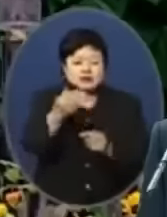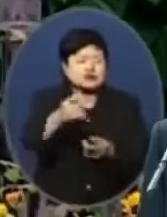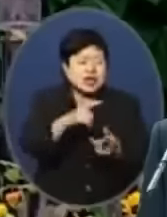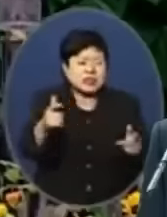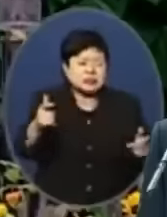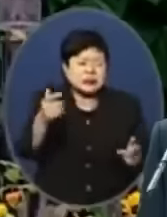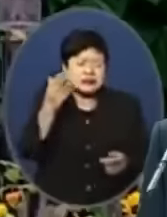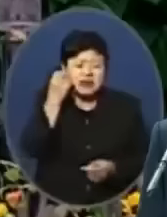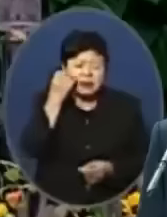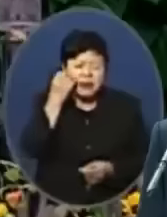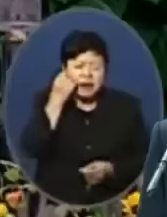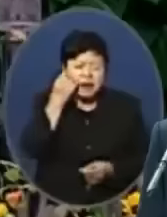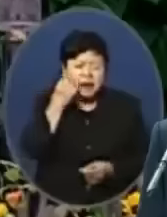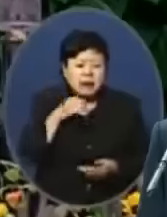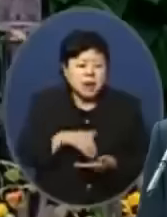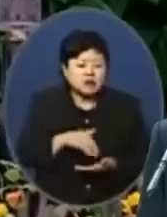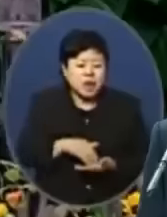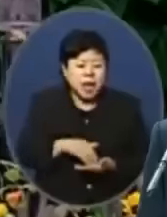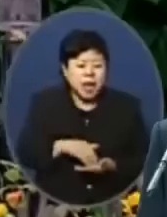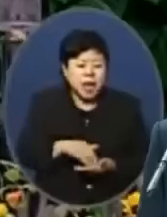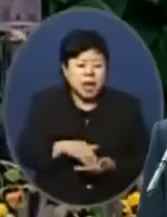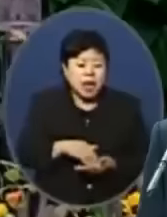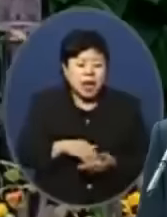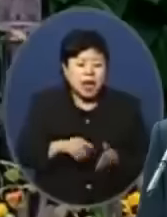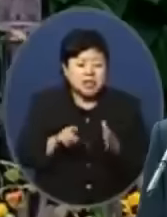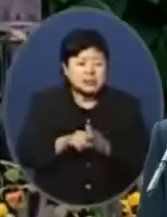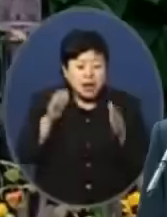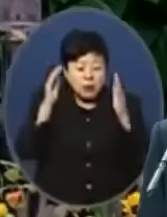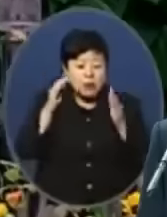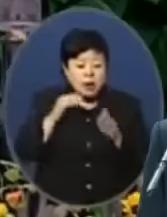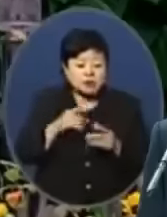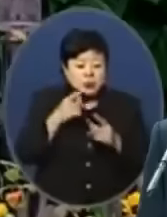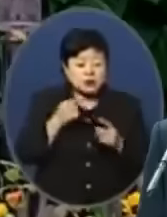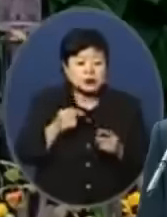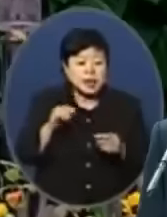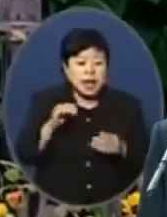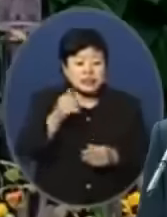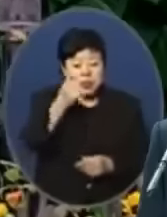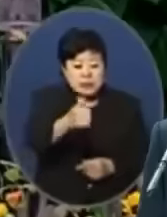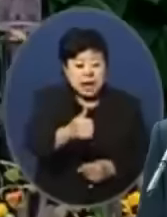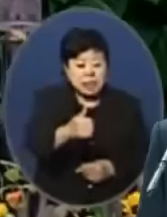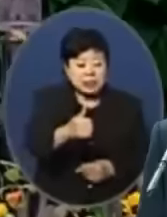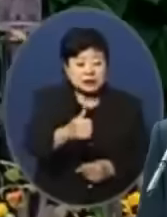살아계시냐. 아 그러더니만 그 중에 한 사람이 조용기 학생회장